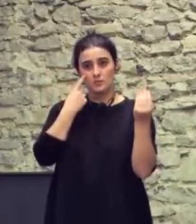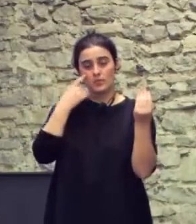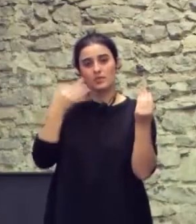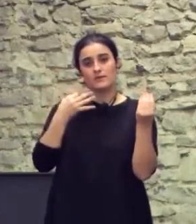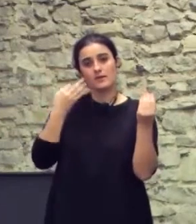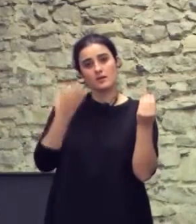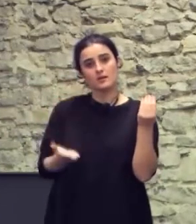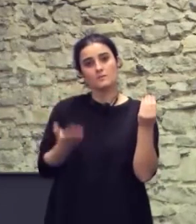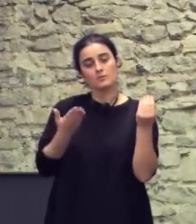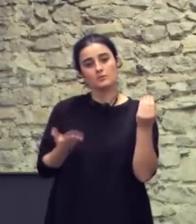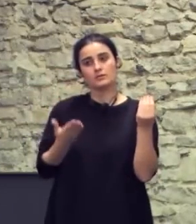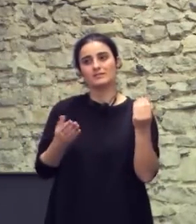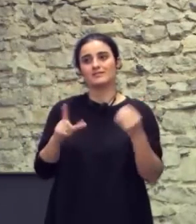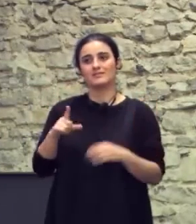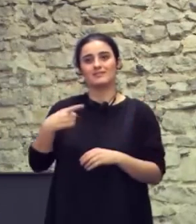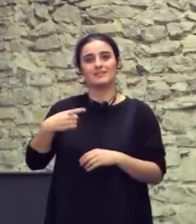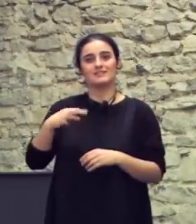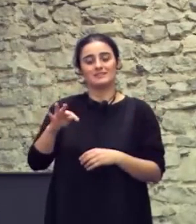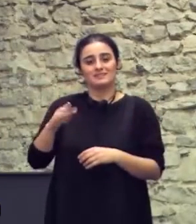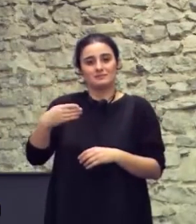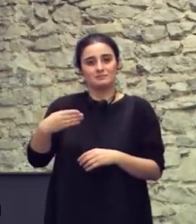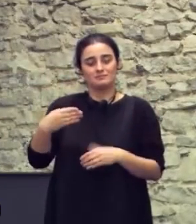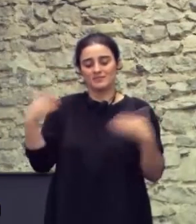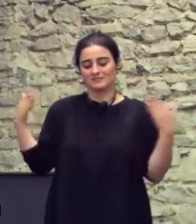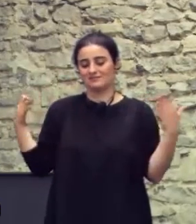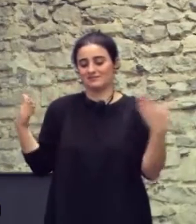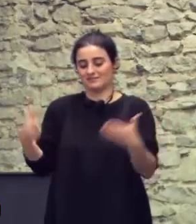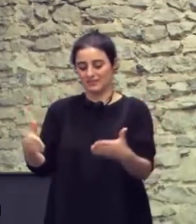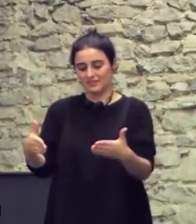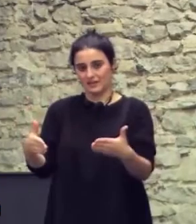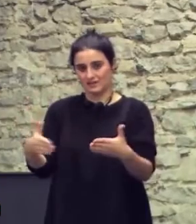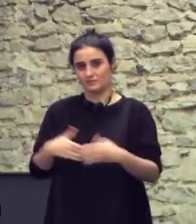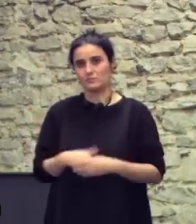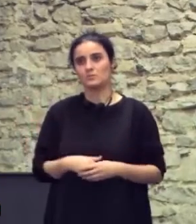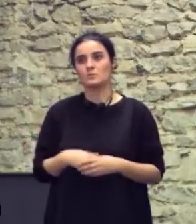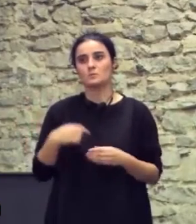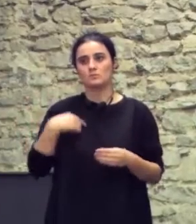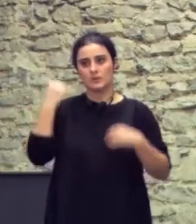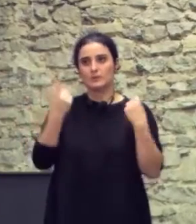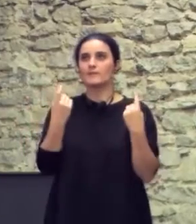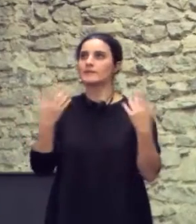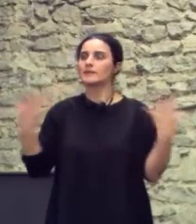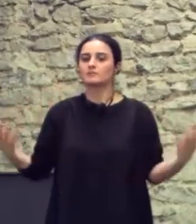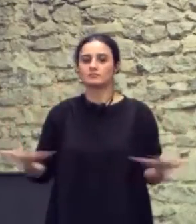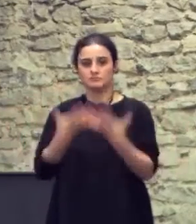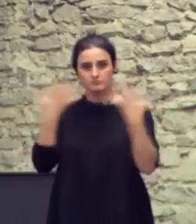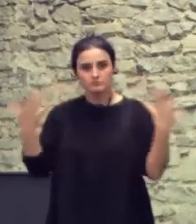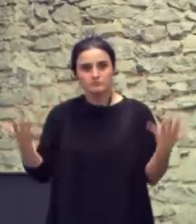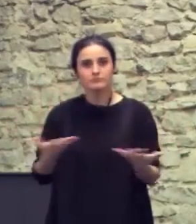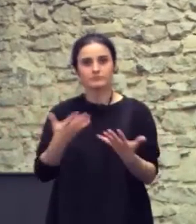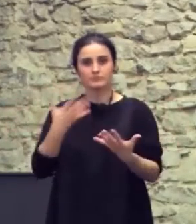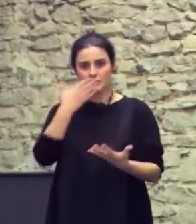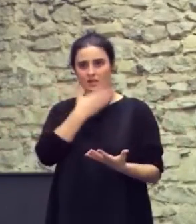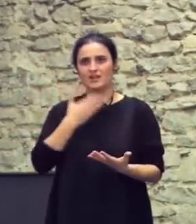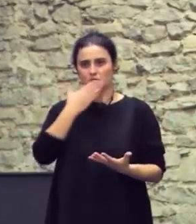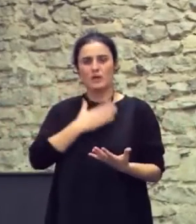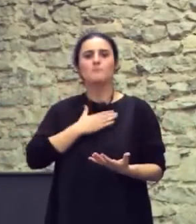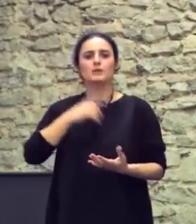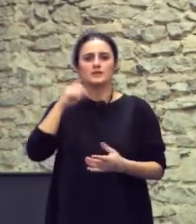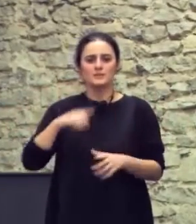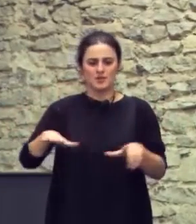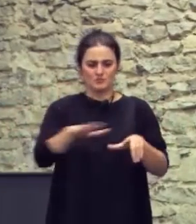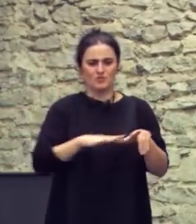gian LGTBI-fobian hainbeste zentratzea baino. Eta uste dut, hasi behar garela pentsatzen, eskolak izan daitezkela ere bai, leku deseroso